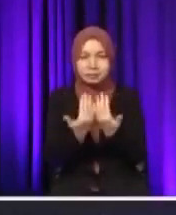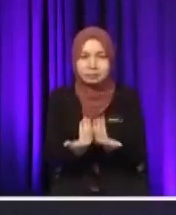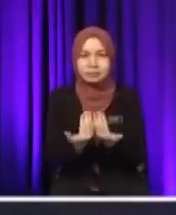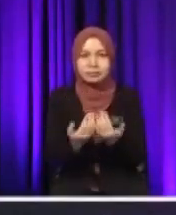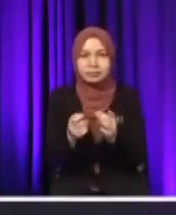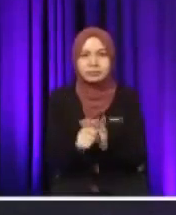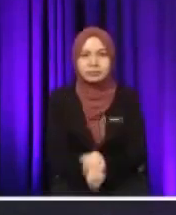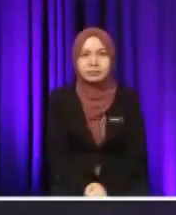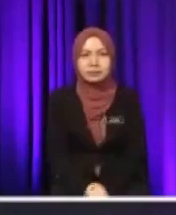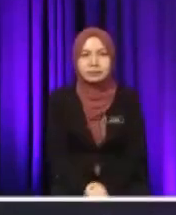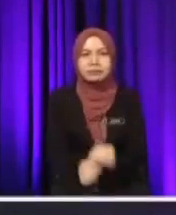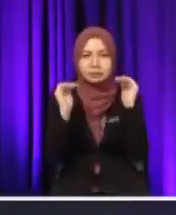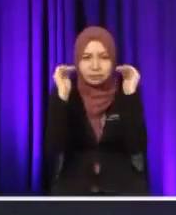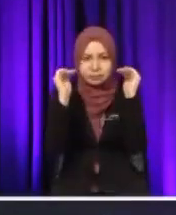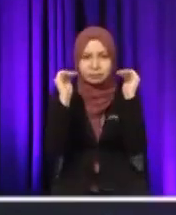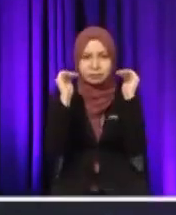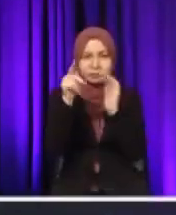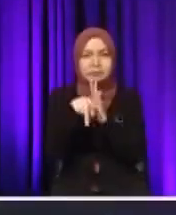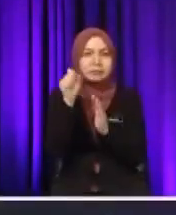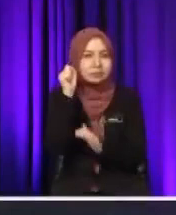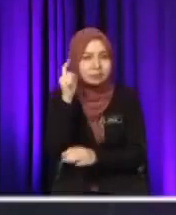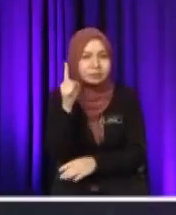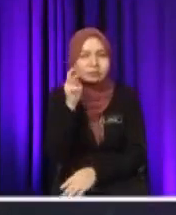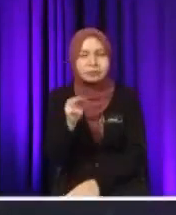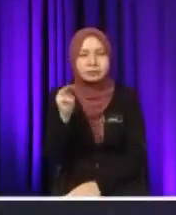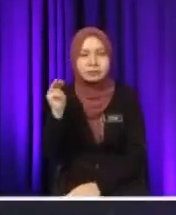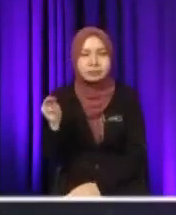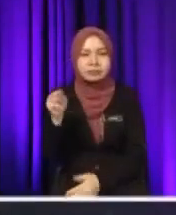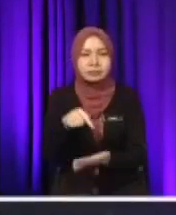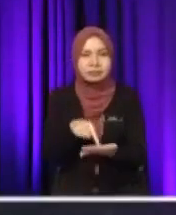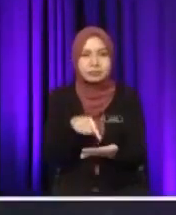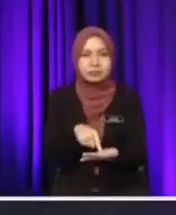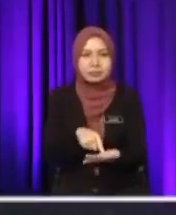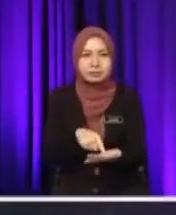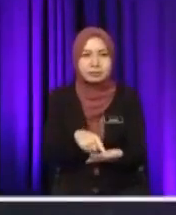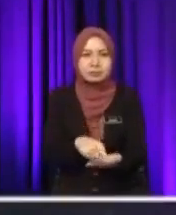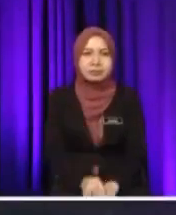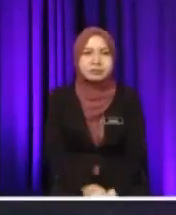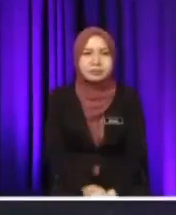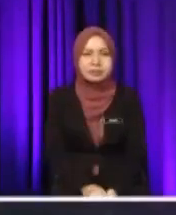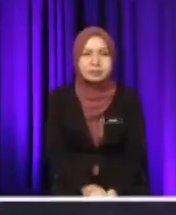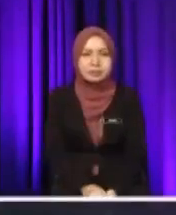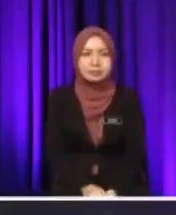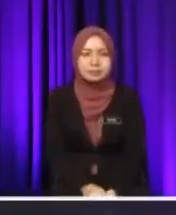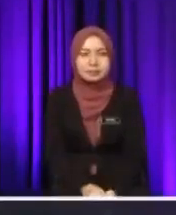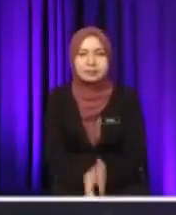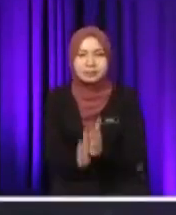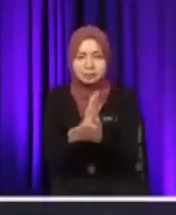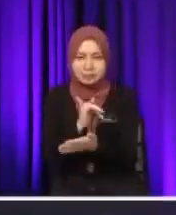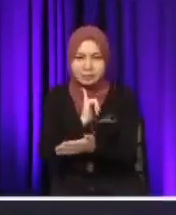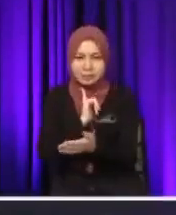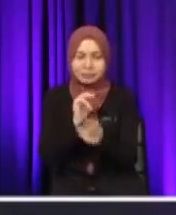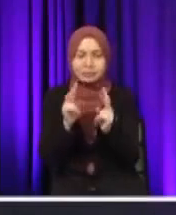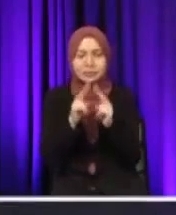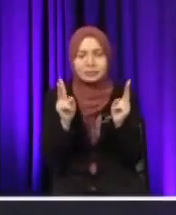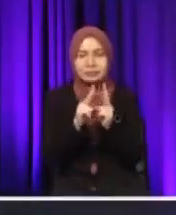Boleh dah tolong ambilkan bintang cikgu di bawah. Ada bintang. Ada bintang. Okey. Okey, so saya sangat berpuas